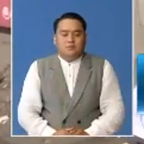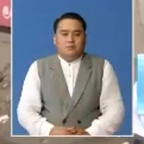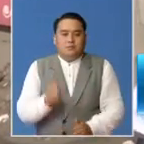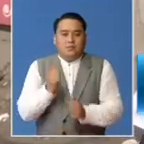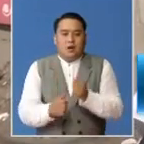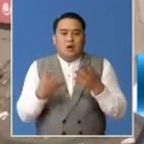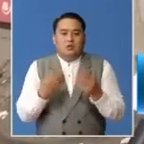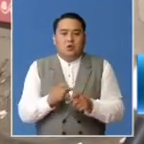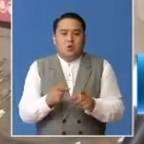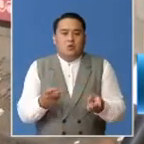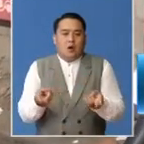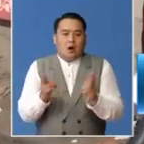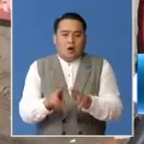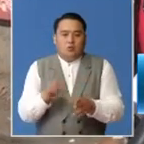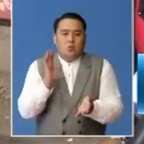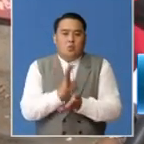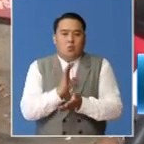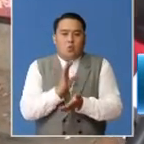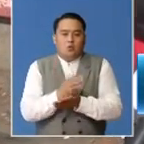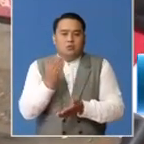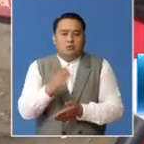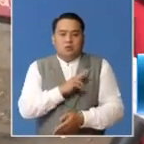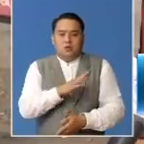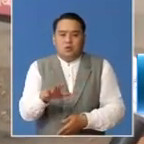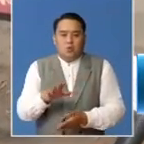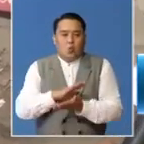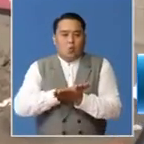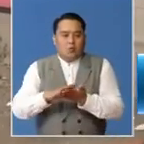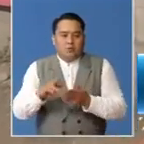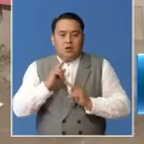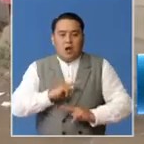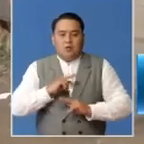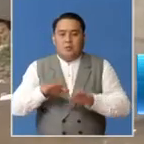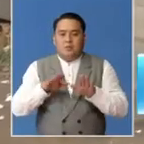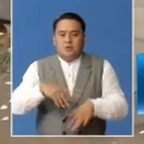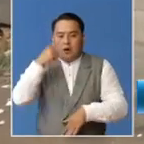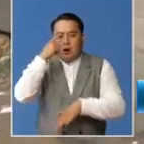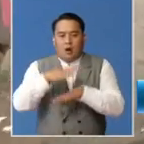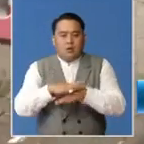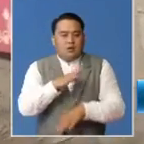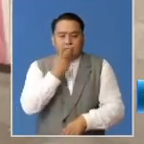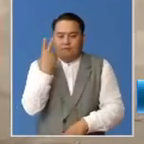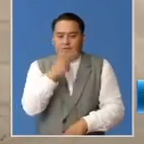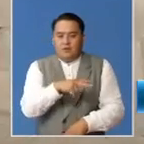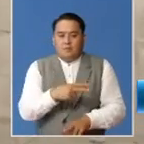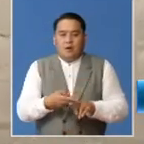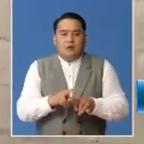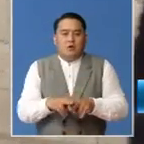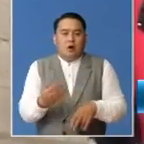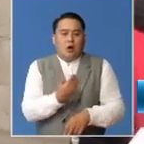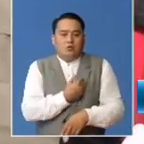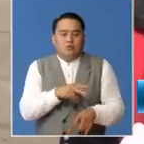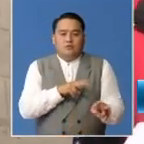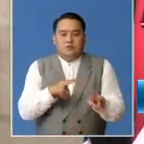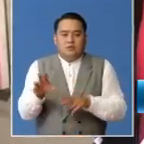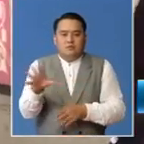Каждый день сотни людей оставляют за собой мусор, а за ними никто не убирает. Сотрудников местного акимата мы здесь и вовсе не видим. Хотелось бы, чтобы